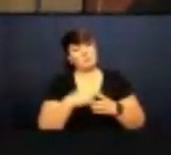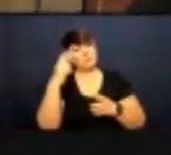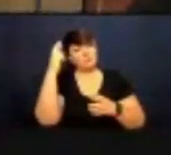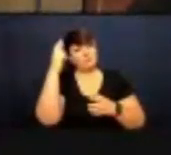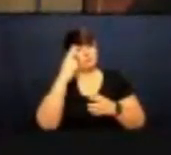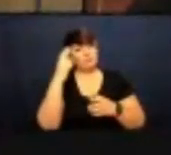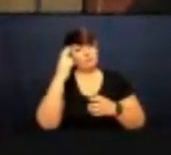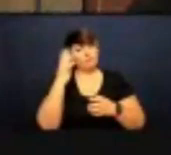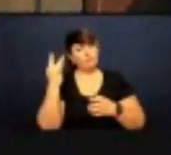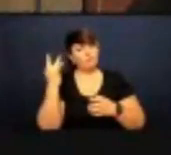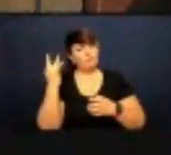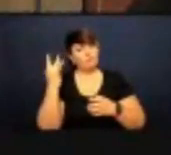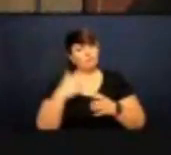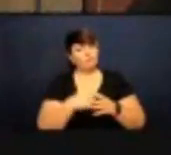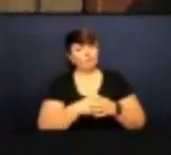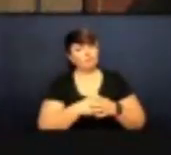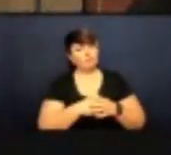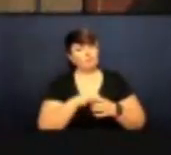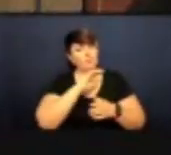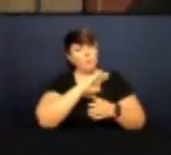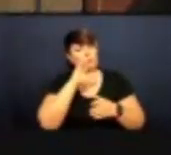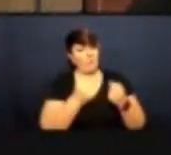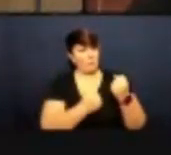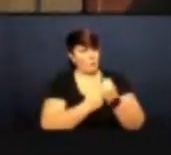tulitumia dola 1,200.